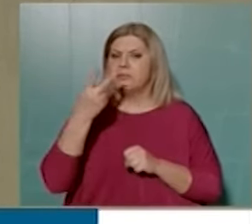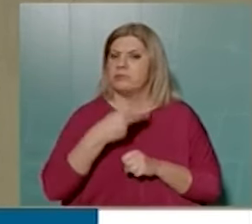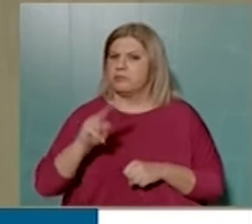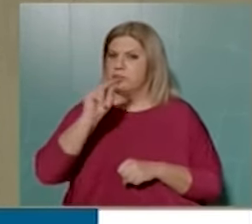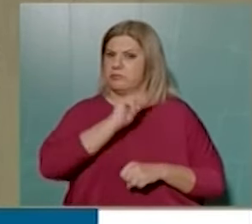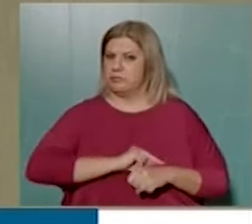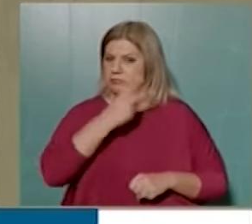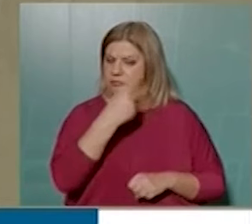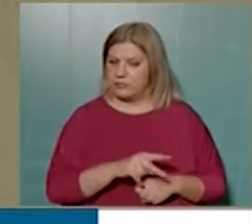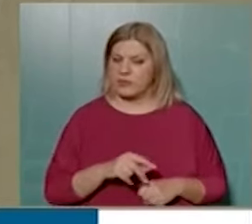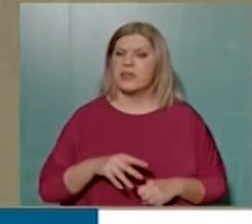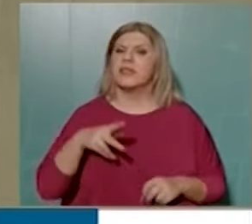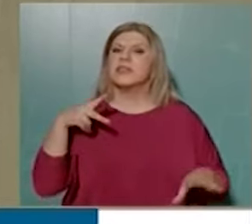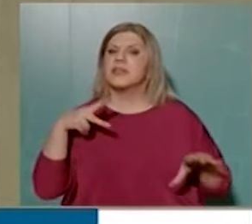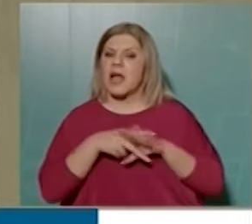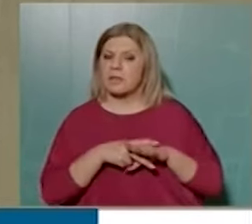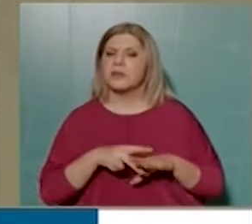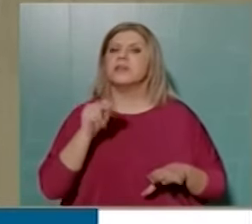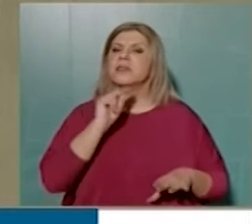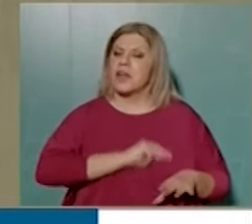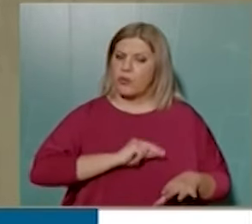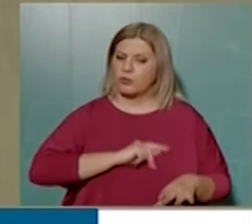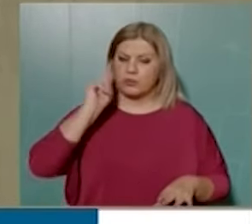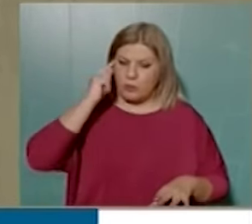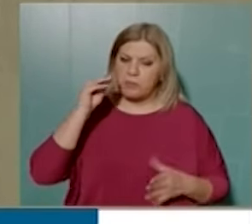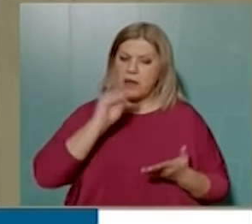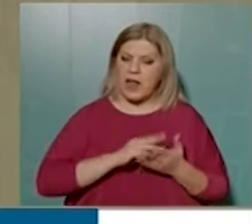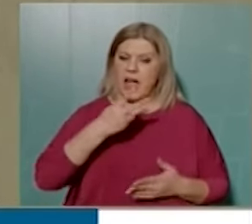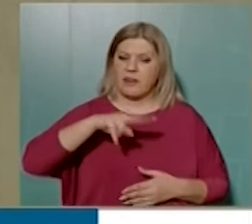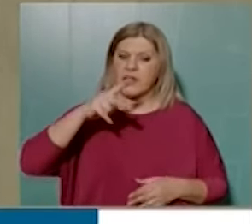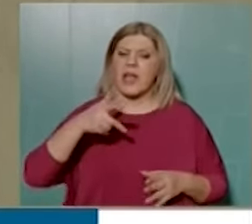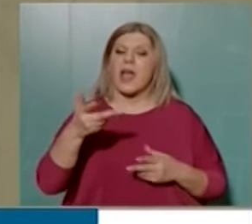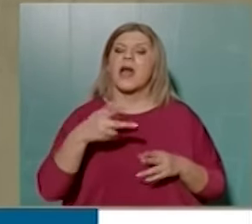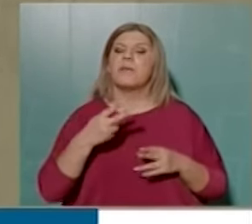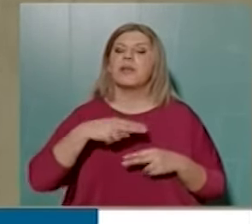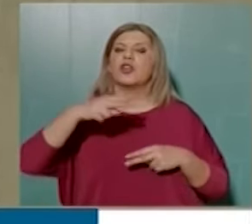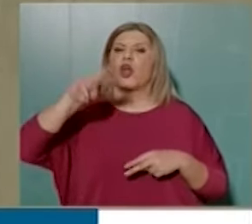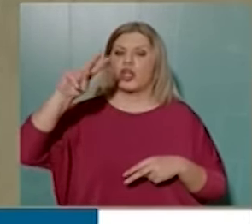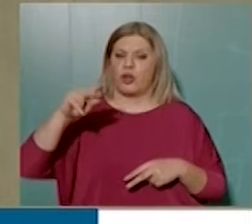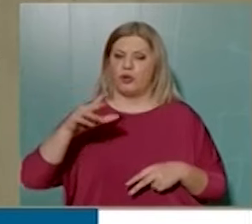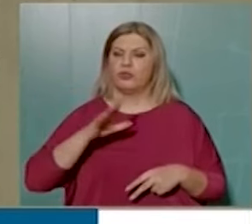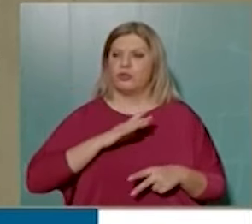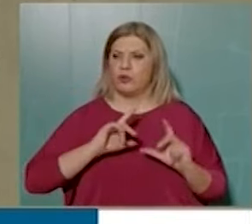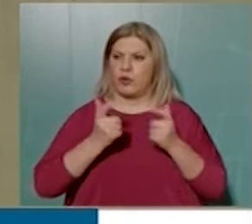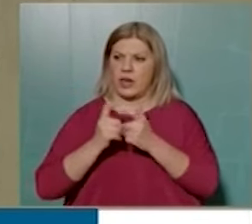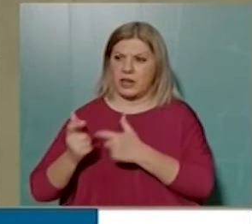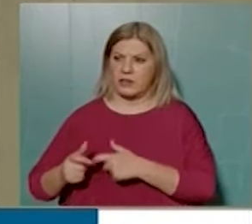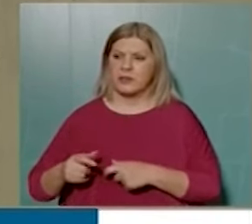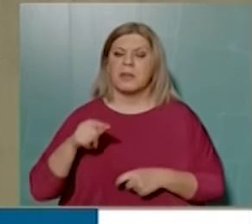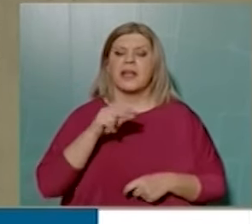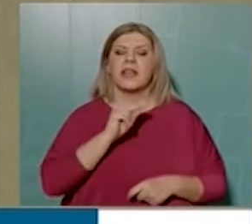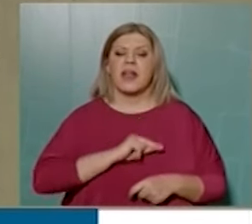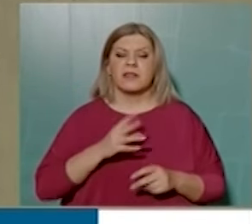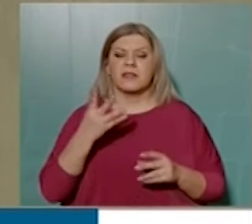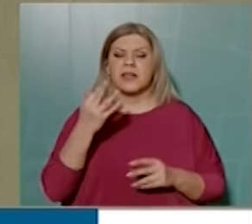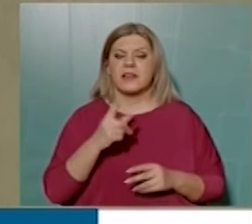κέρδη τους των τραπεζών που κερδοσκοπούν ξανά αυτή την περίοδο με τις αυξήσεις των επιτοκίων σε βάρος των λαϊκών νοικοκυριών με κέρδη πάνω